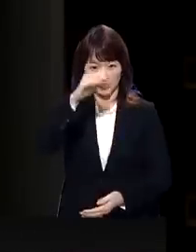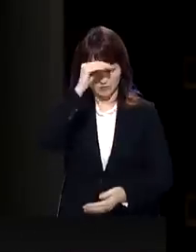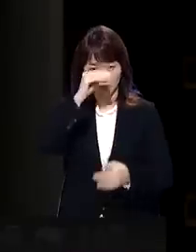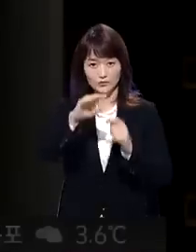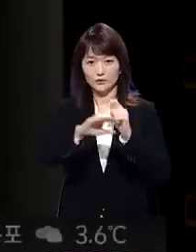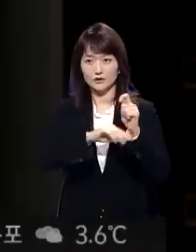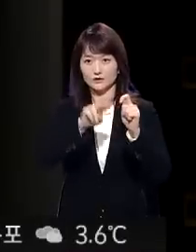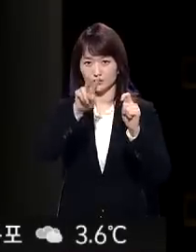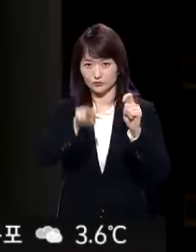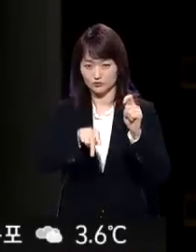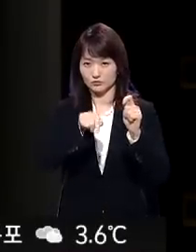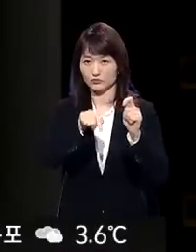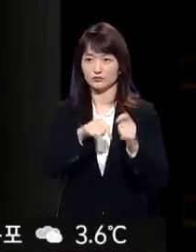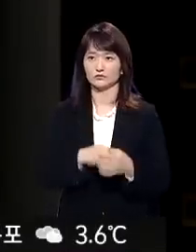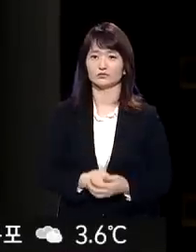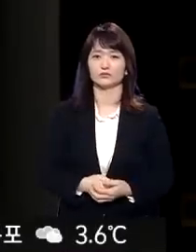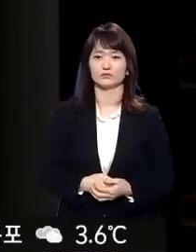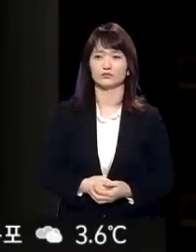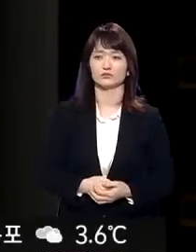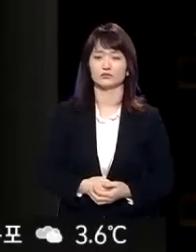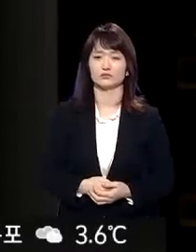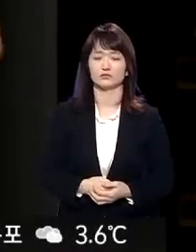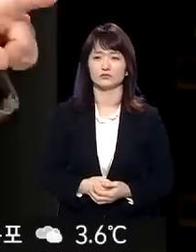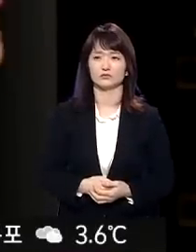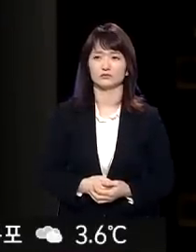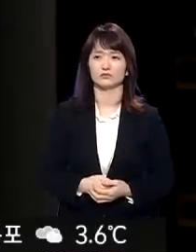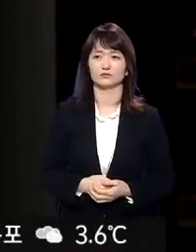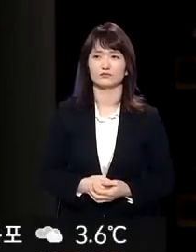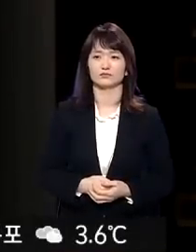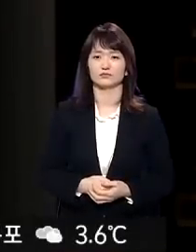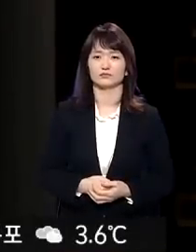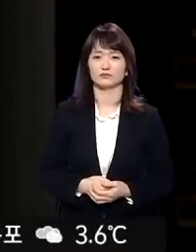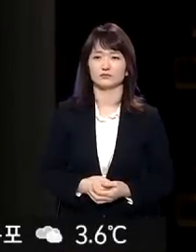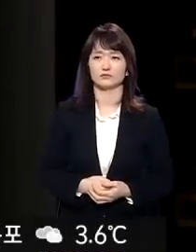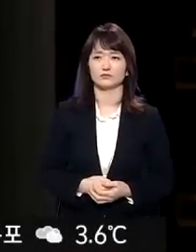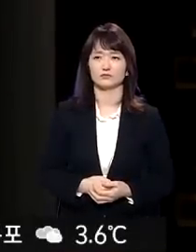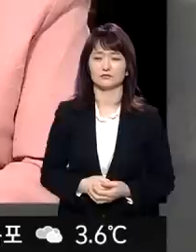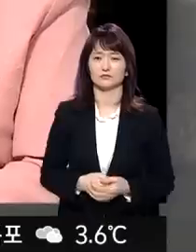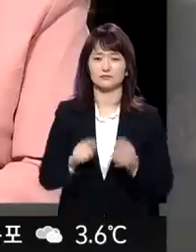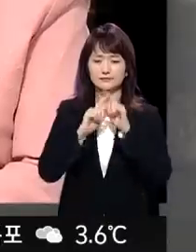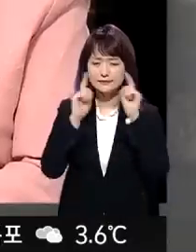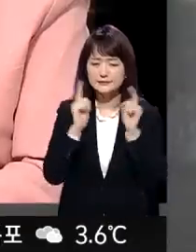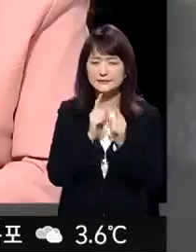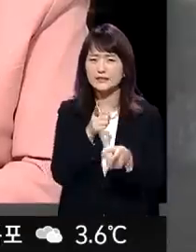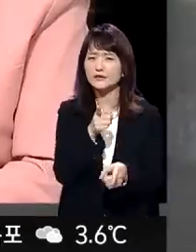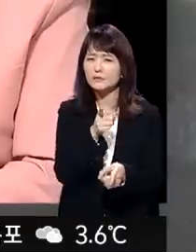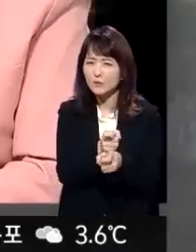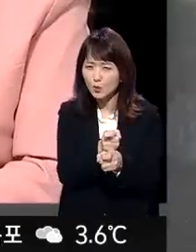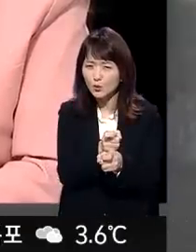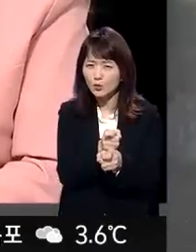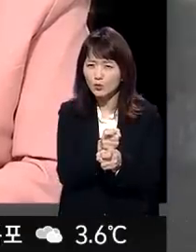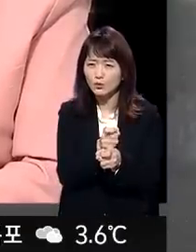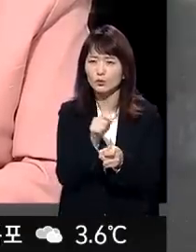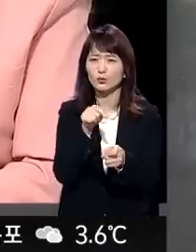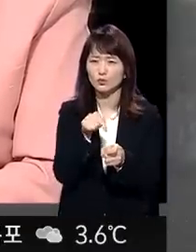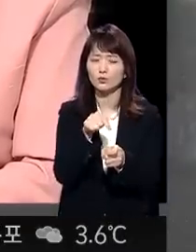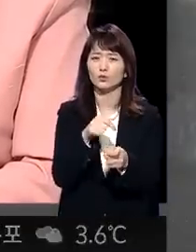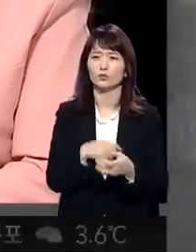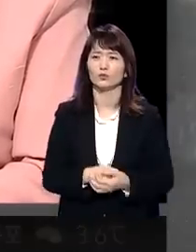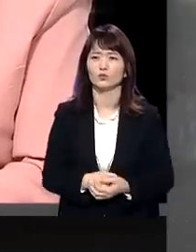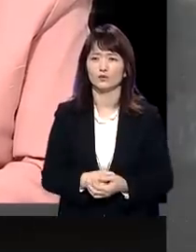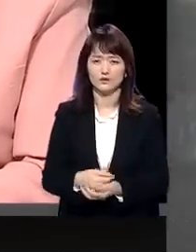지금 보고 있습니다. 다른 방송에서. 예. 이게 이제 대부분 이 관통하는 게 있습니다. 네. 이 사적 복수. 네. 복수잖아요. 네.